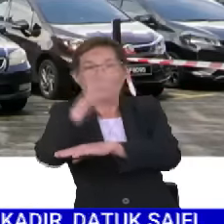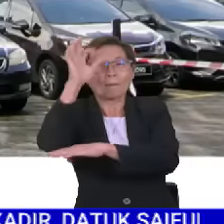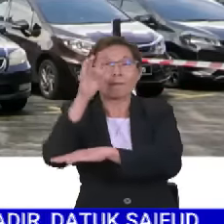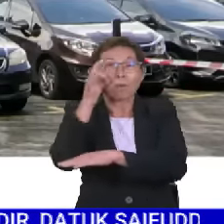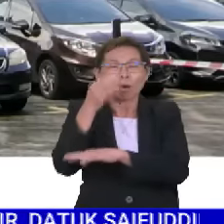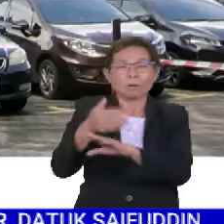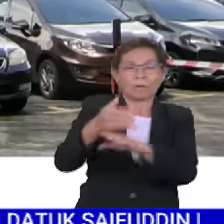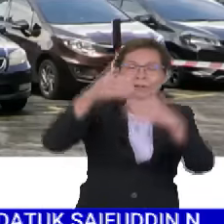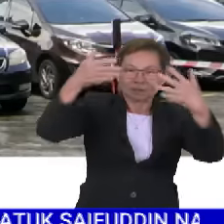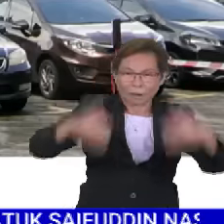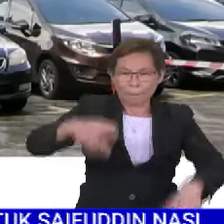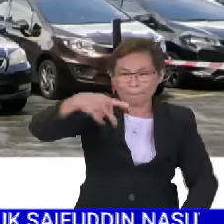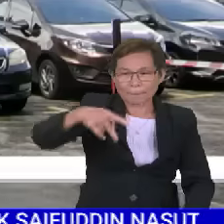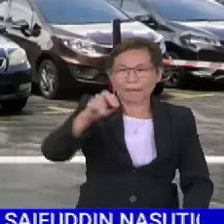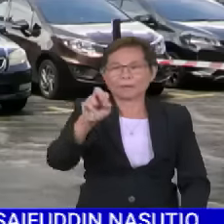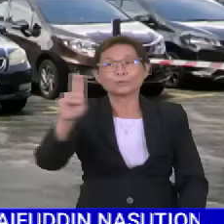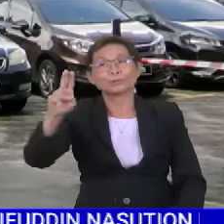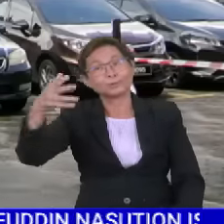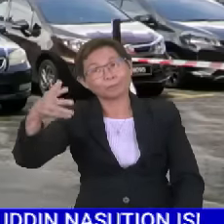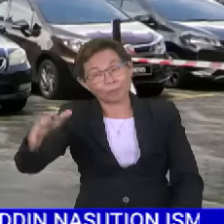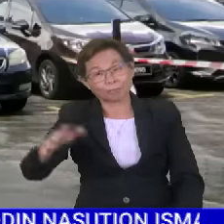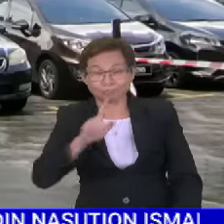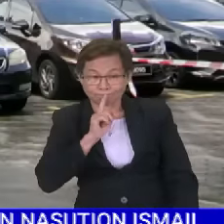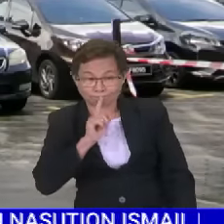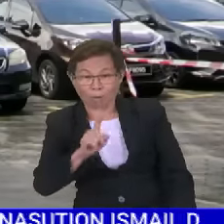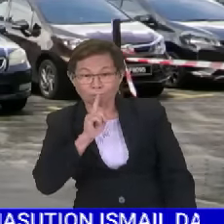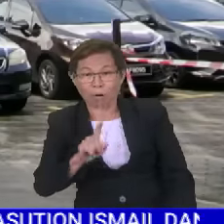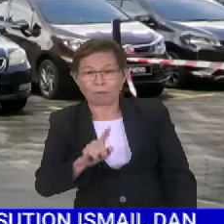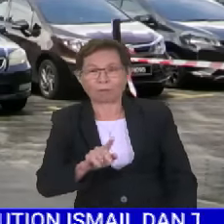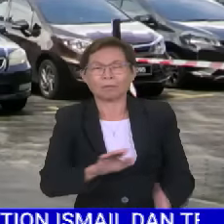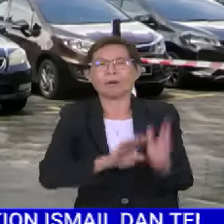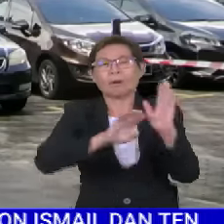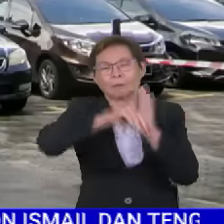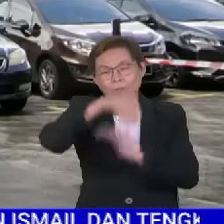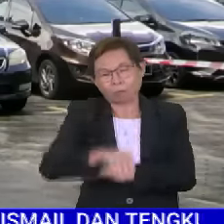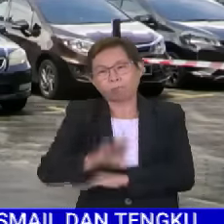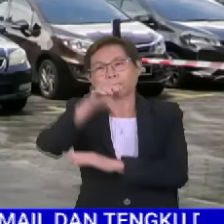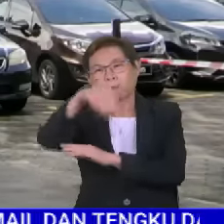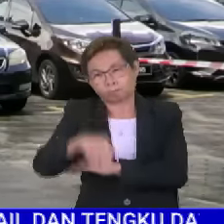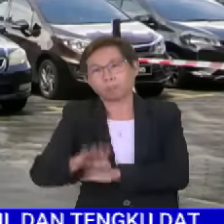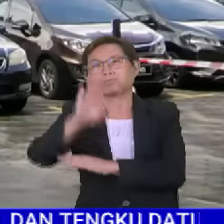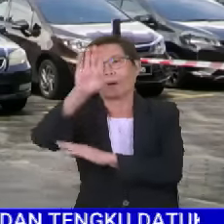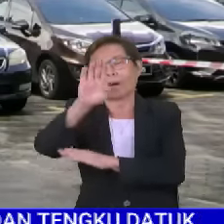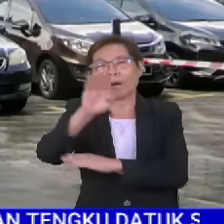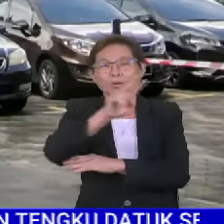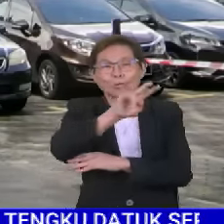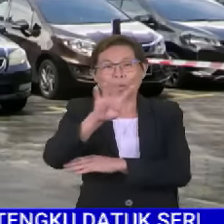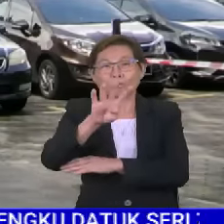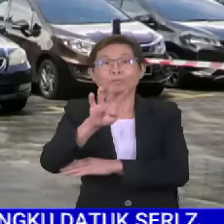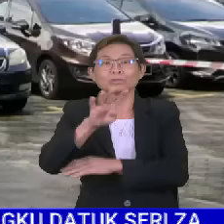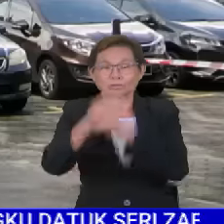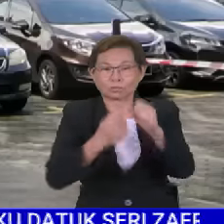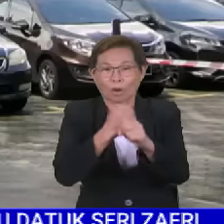Persekutuan selepas pilihan raya umum ke-15. Yang pasti jatuh bangun selama 24 tahun pengerusi Pakatan Harapan